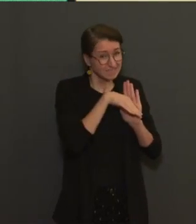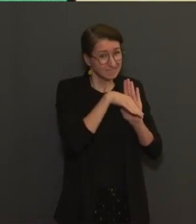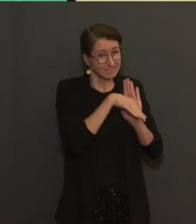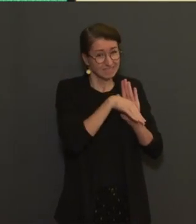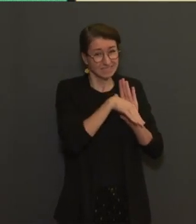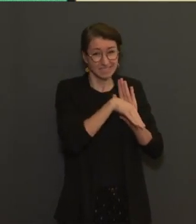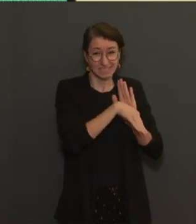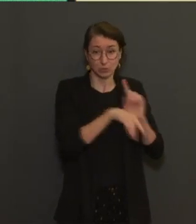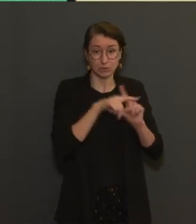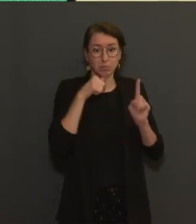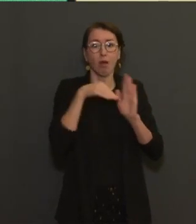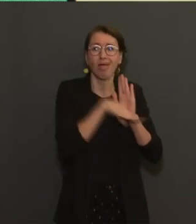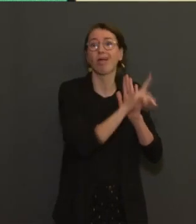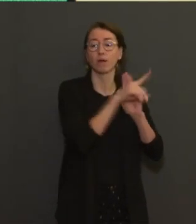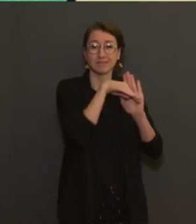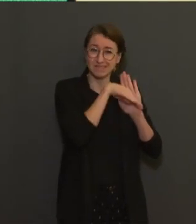une zone de sécurité.